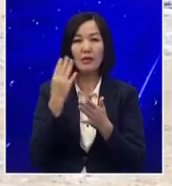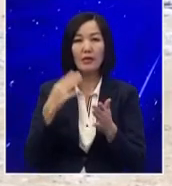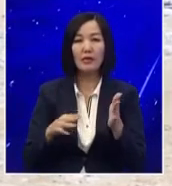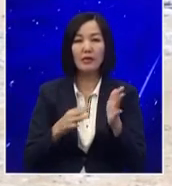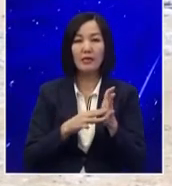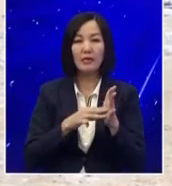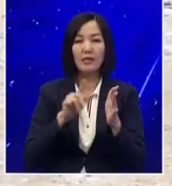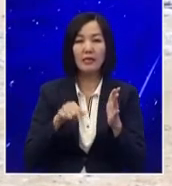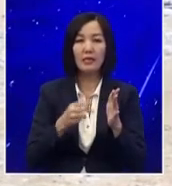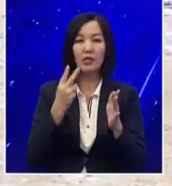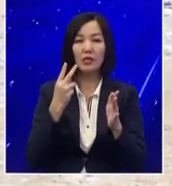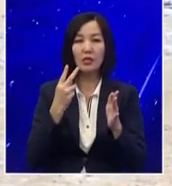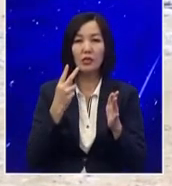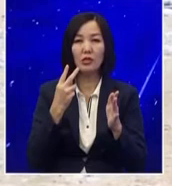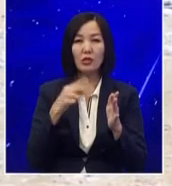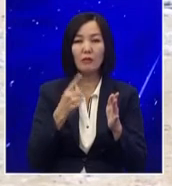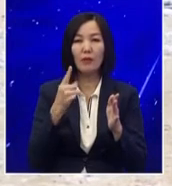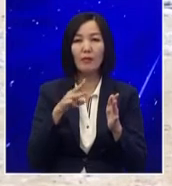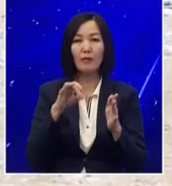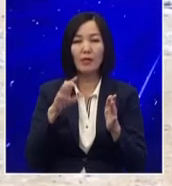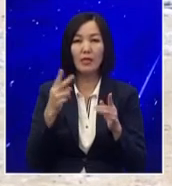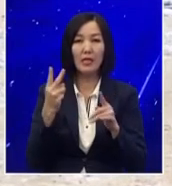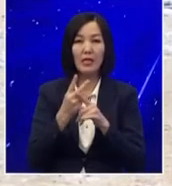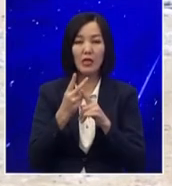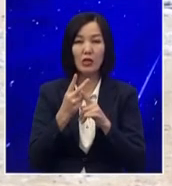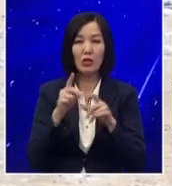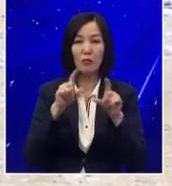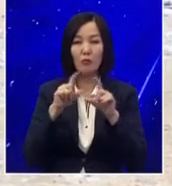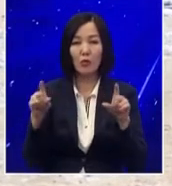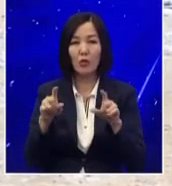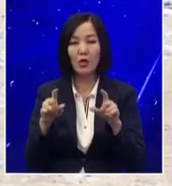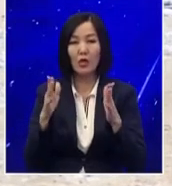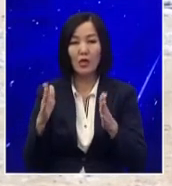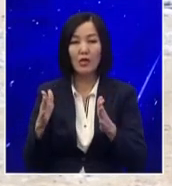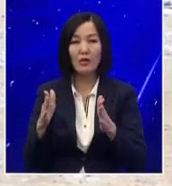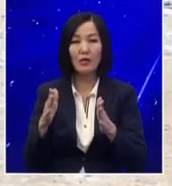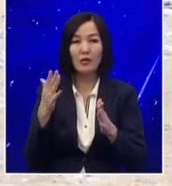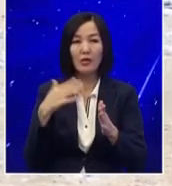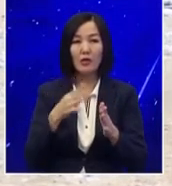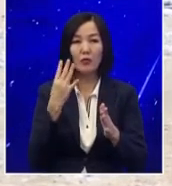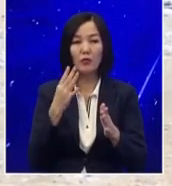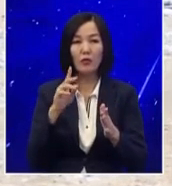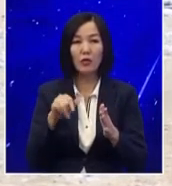48-де 21 метр. Екінші блогымыз 54-те 21 метр.